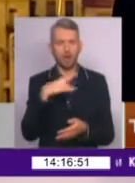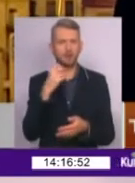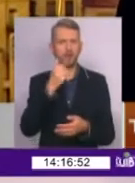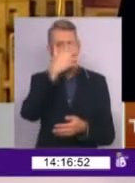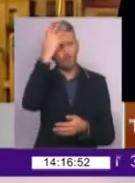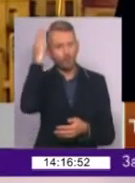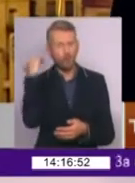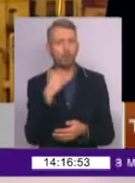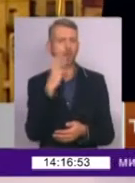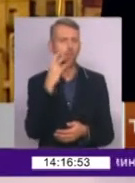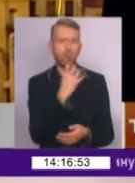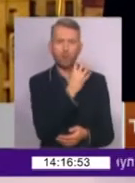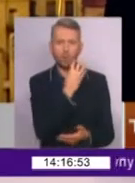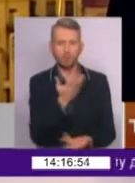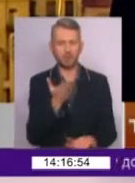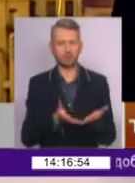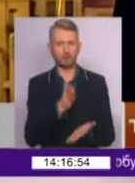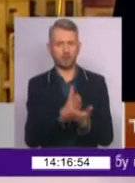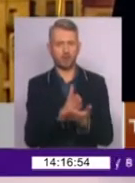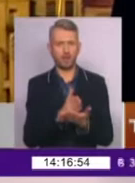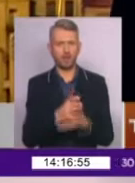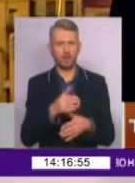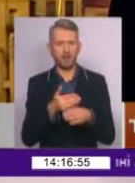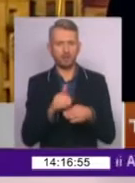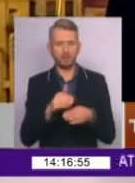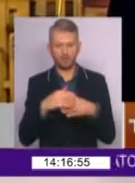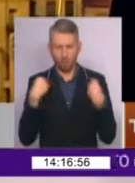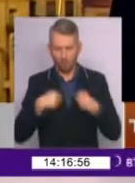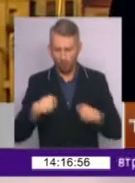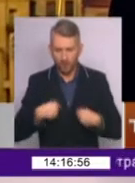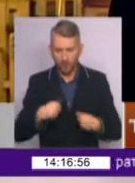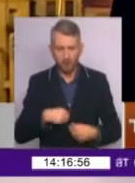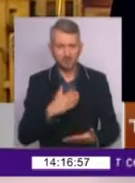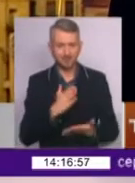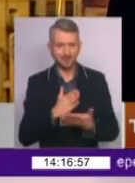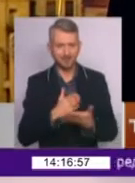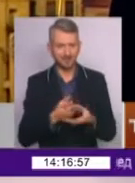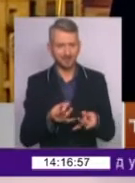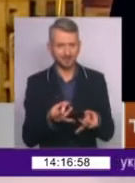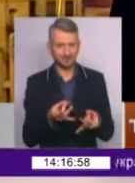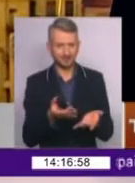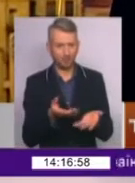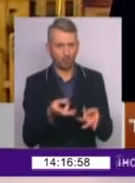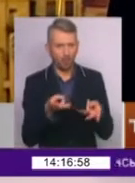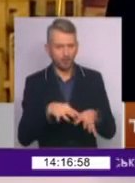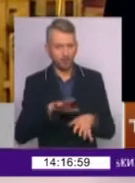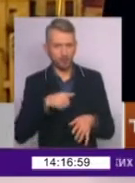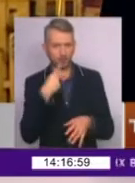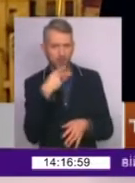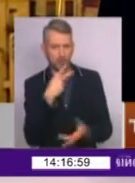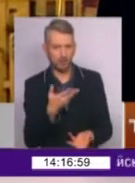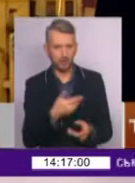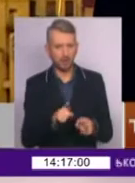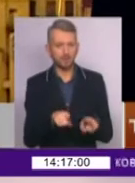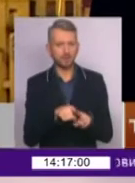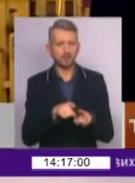на бороді, якщо він її має, на частинках своєї одежі, це все одно, що це все одно